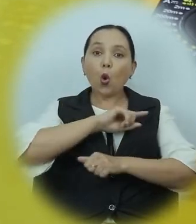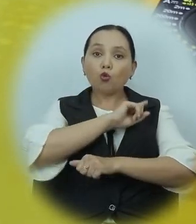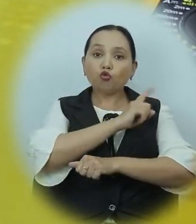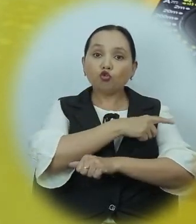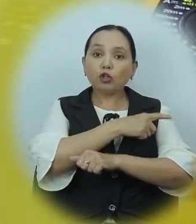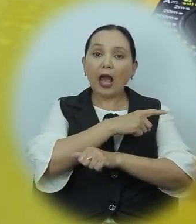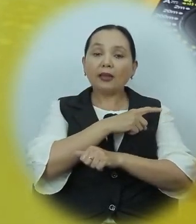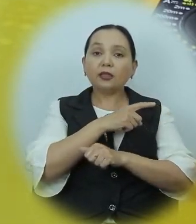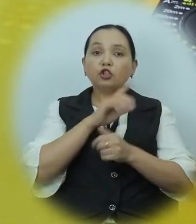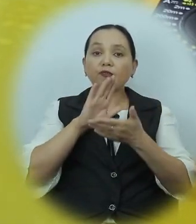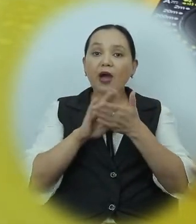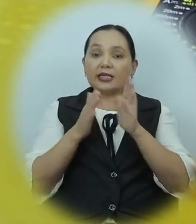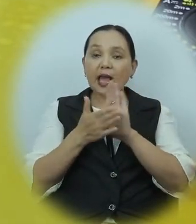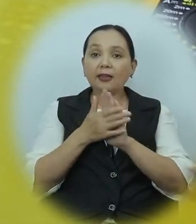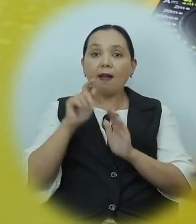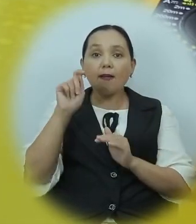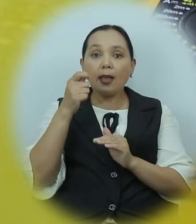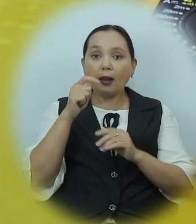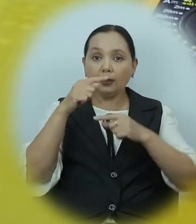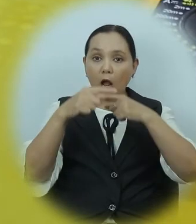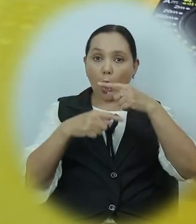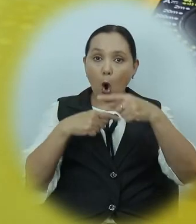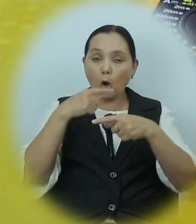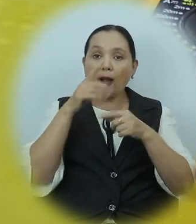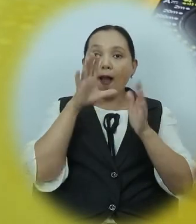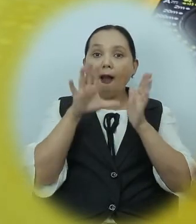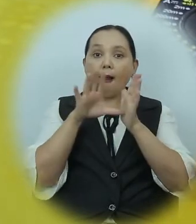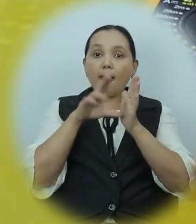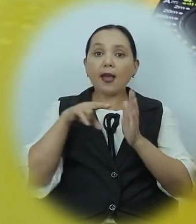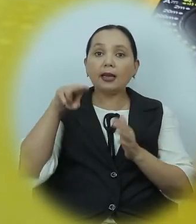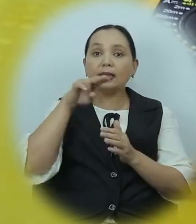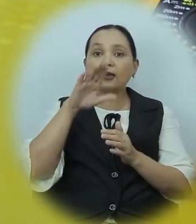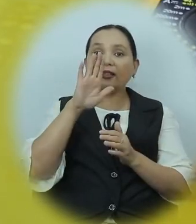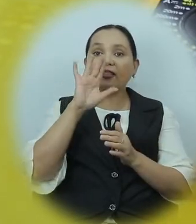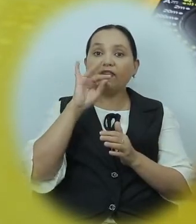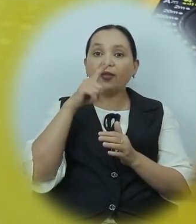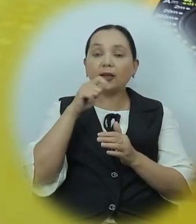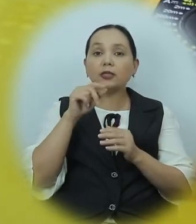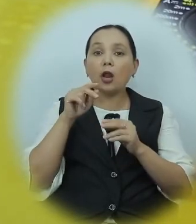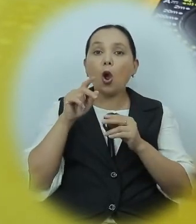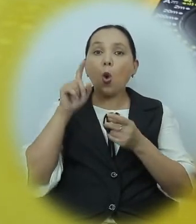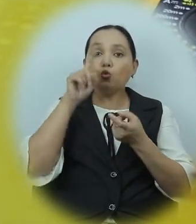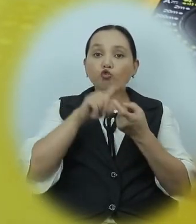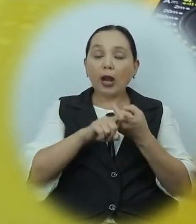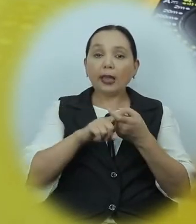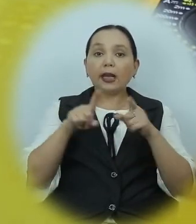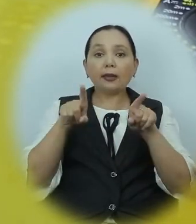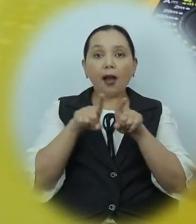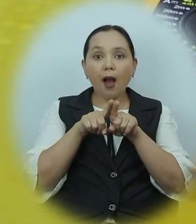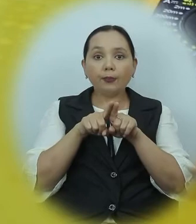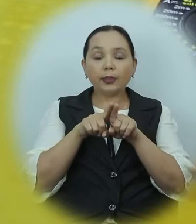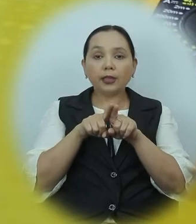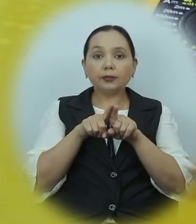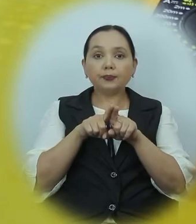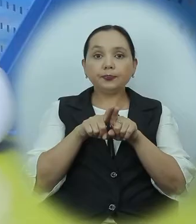Kuchlanish vaziyatlar kaliti orqali elektr dvigatelga uzatiladi hamda